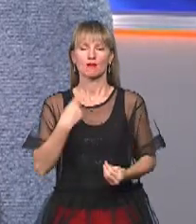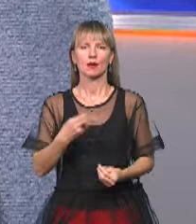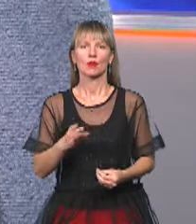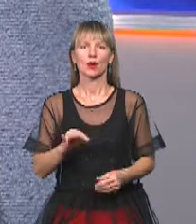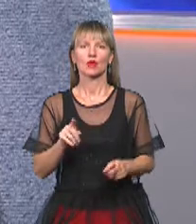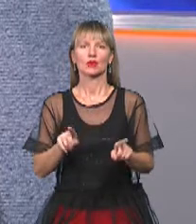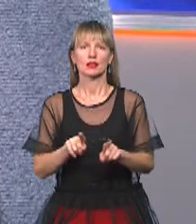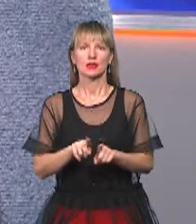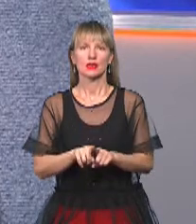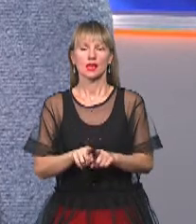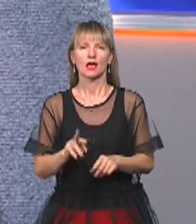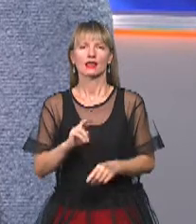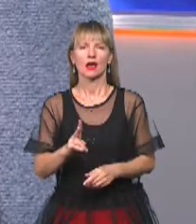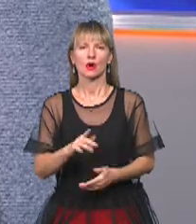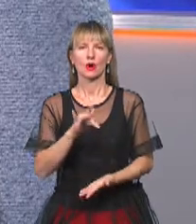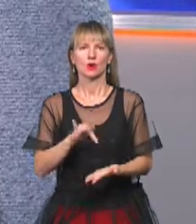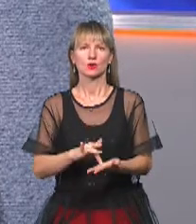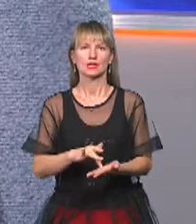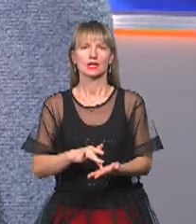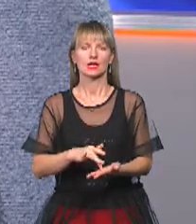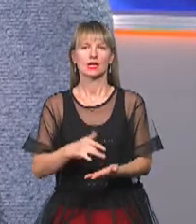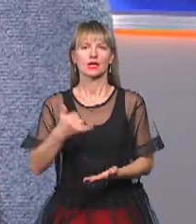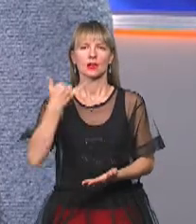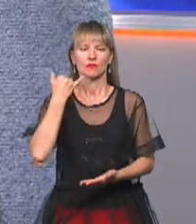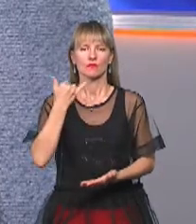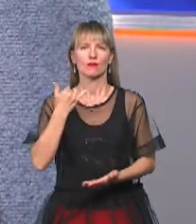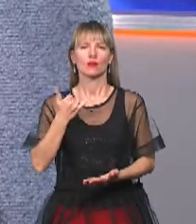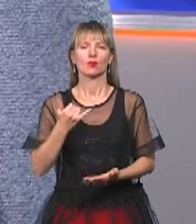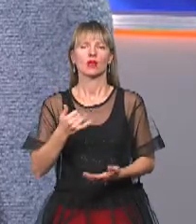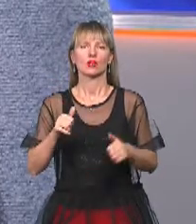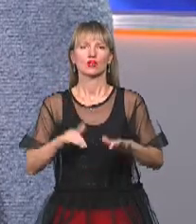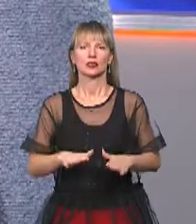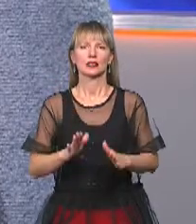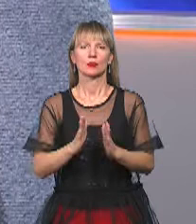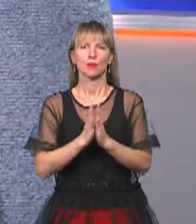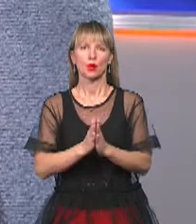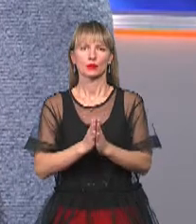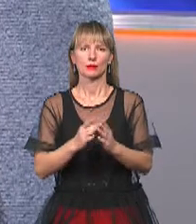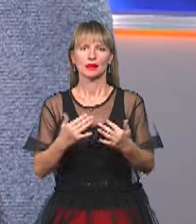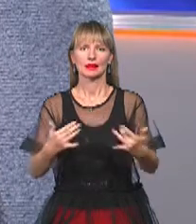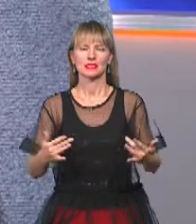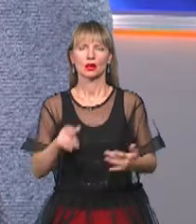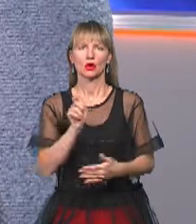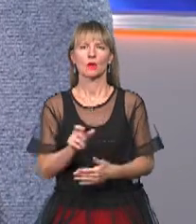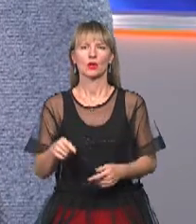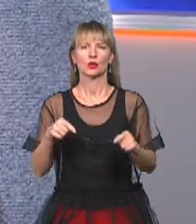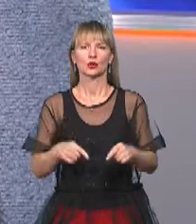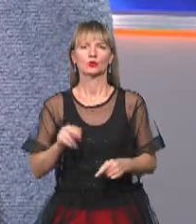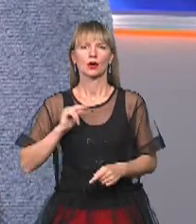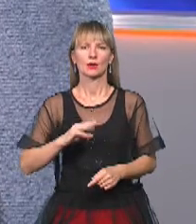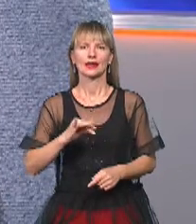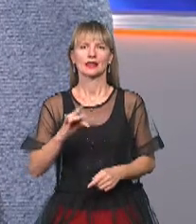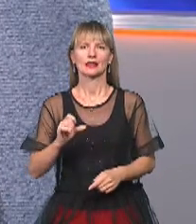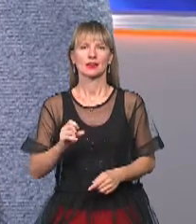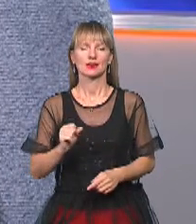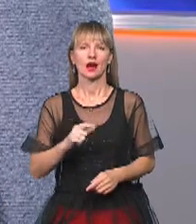те, як міський контактний центр впливає на вирішення звернень громадян. У студії для вас працюють Інна Халеп. Дякую за мову